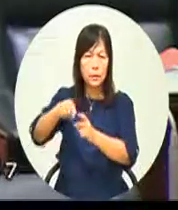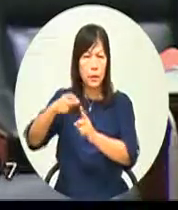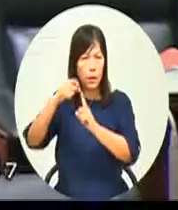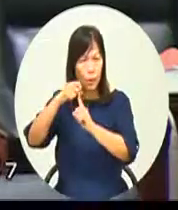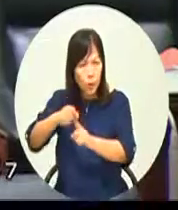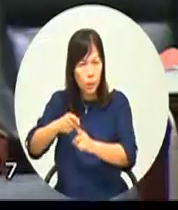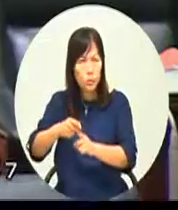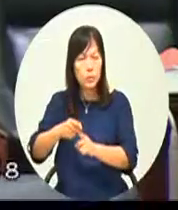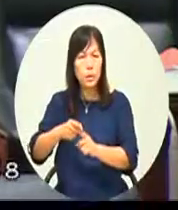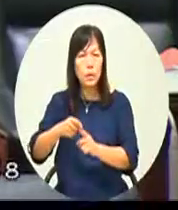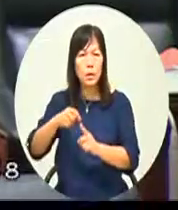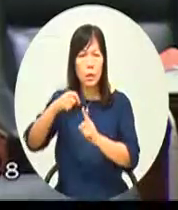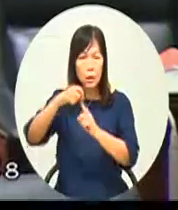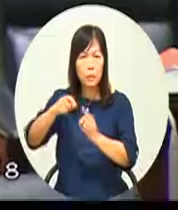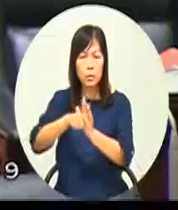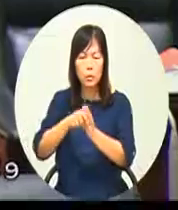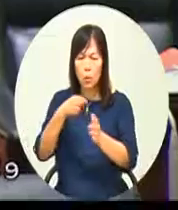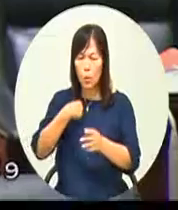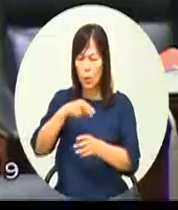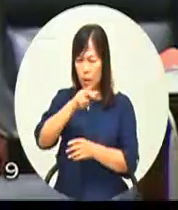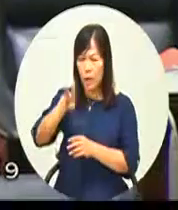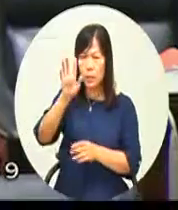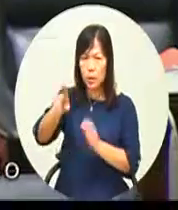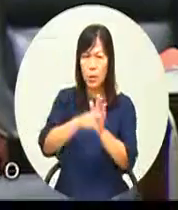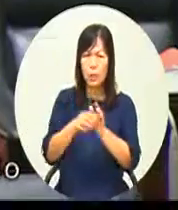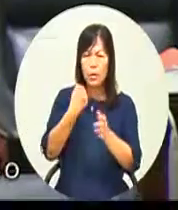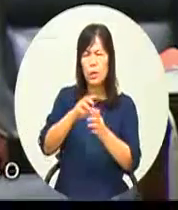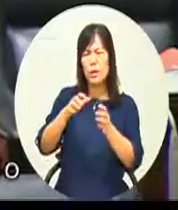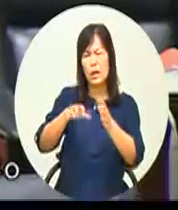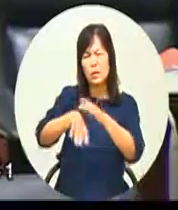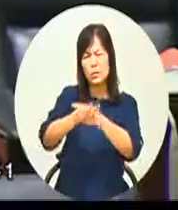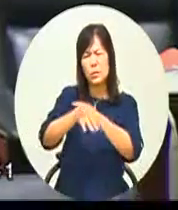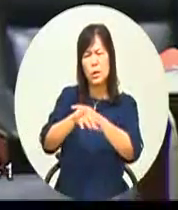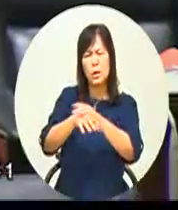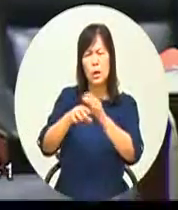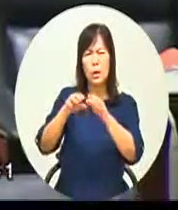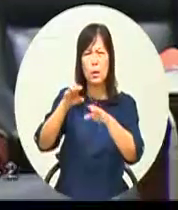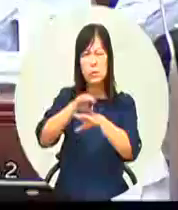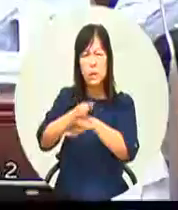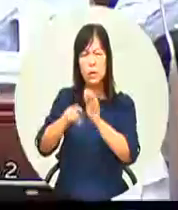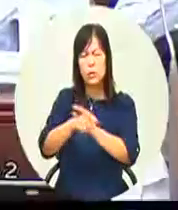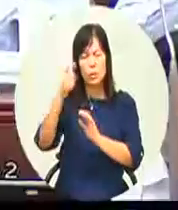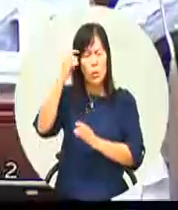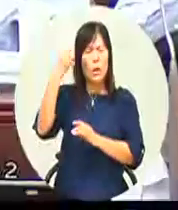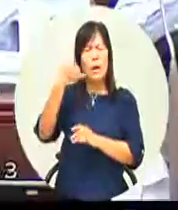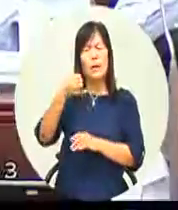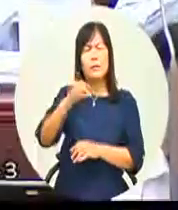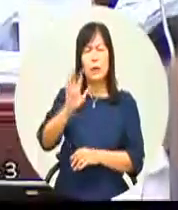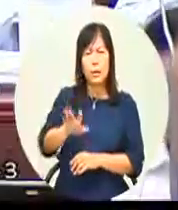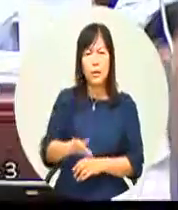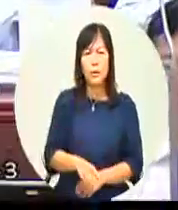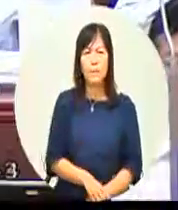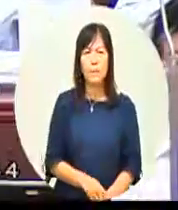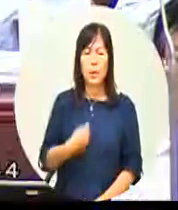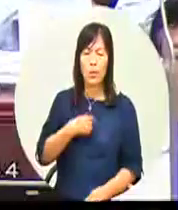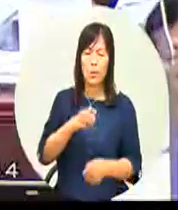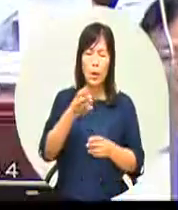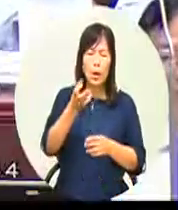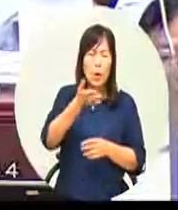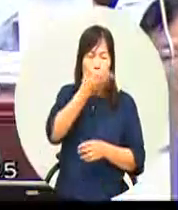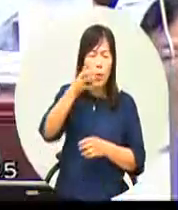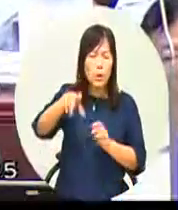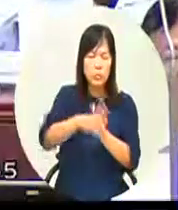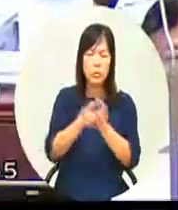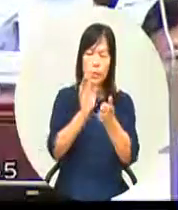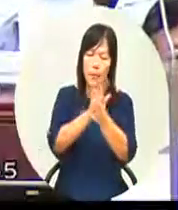更。哦，不是看到 哦，卖讲你扛车就歹势，我就是要甲伊玩报告者，就是讲，咱伫个观光局会当做，就是伫